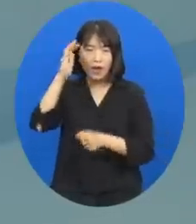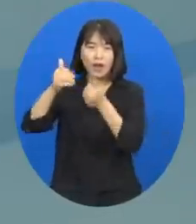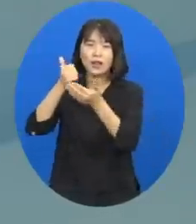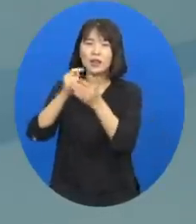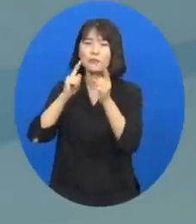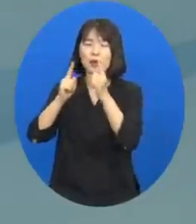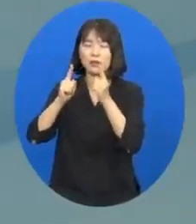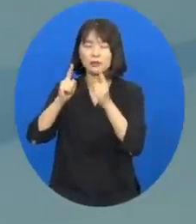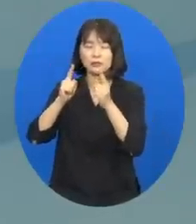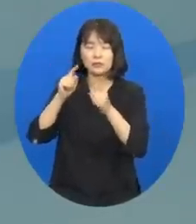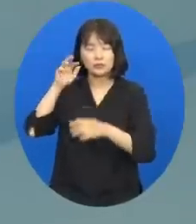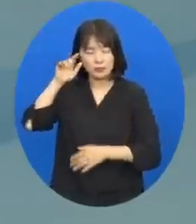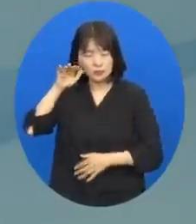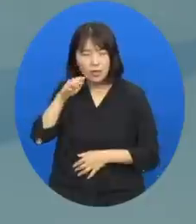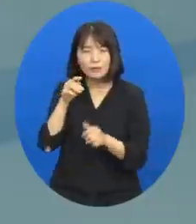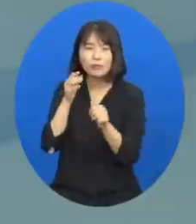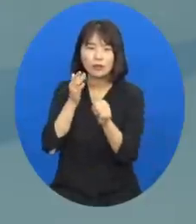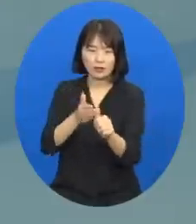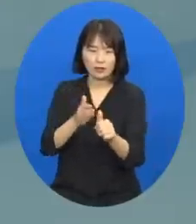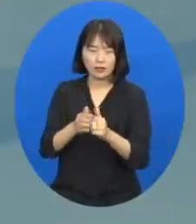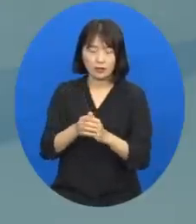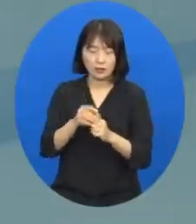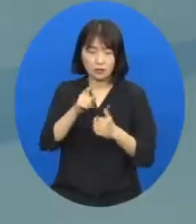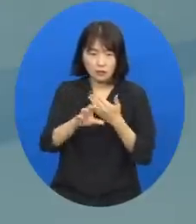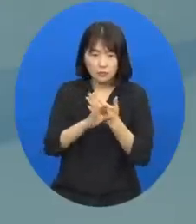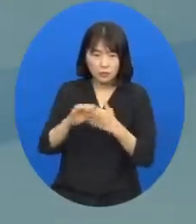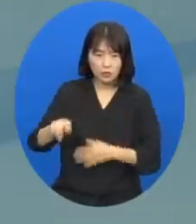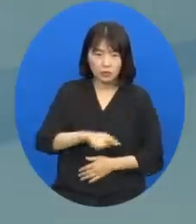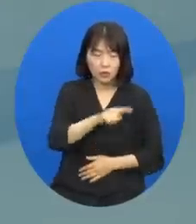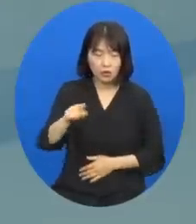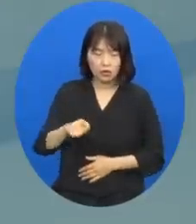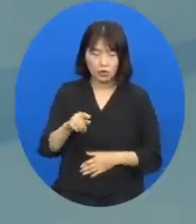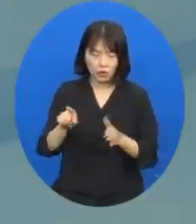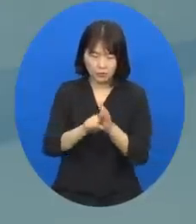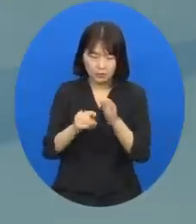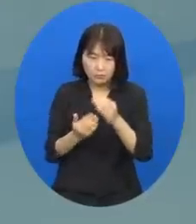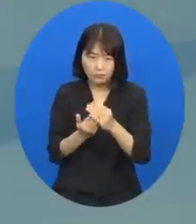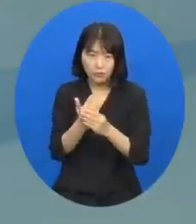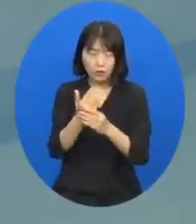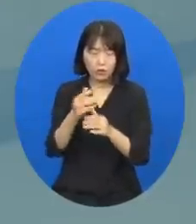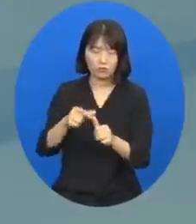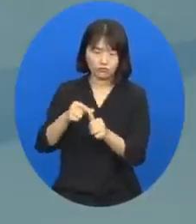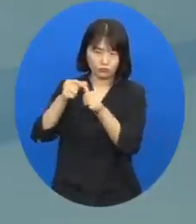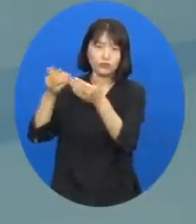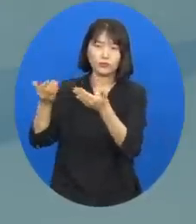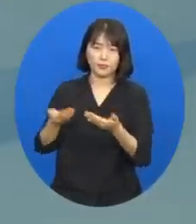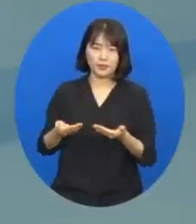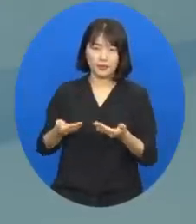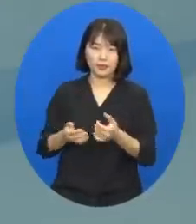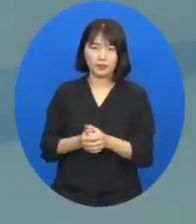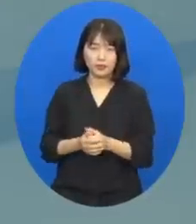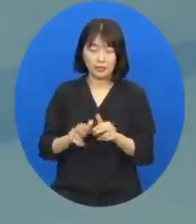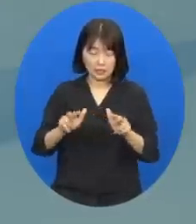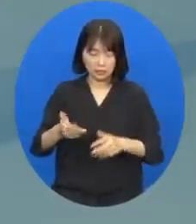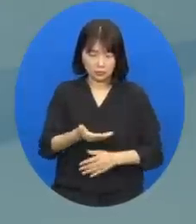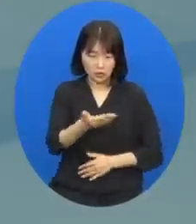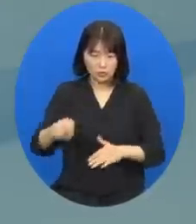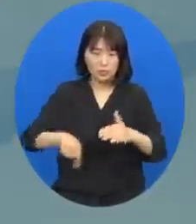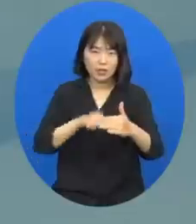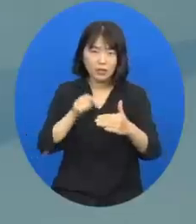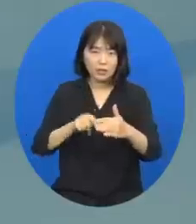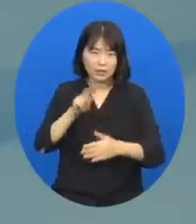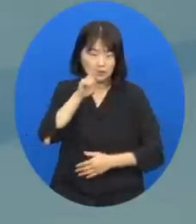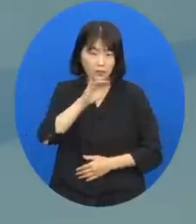이는 그로 말미암아 너희로 구원에 이르도록 자라게 하려 합니다 지금 여러분들 안에 시기 수 있는 것은